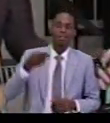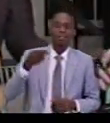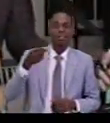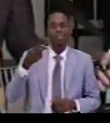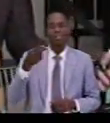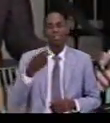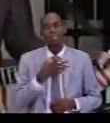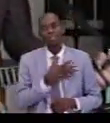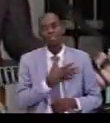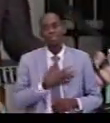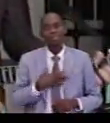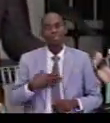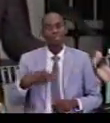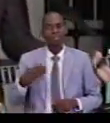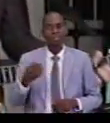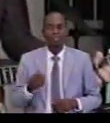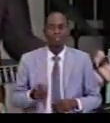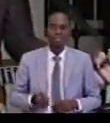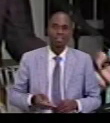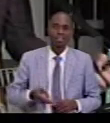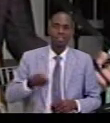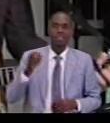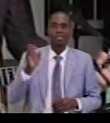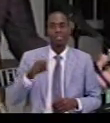haut, oui, encore plus